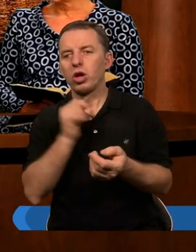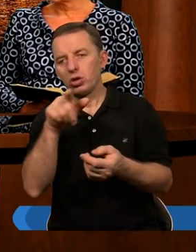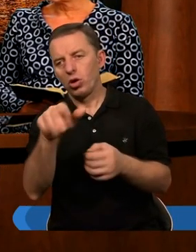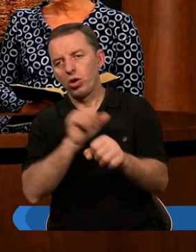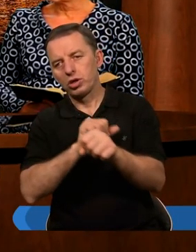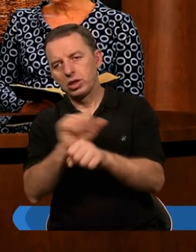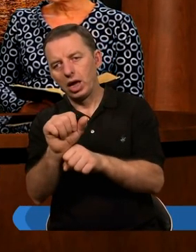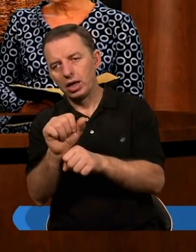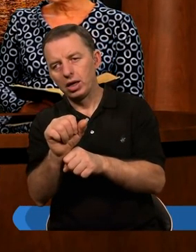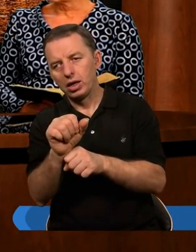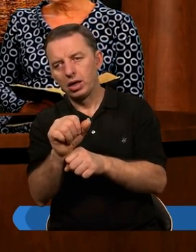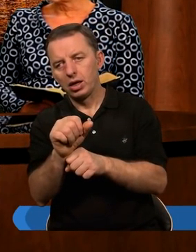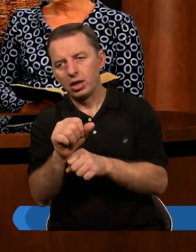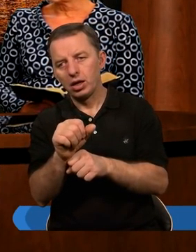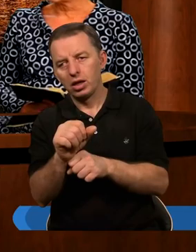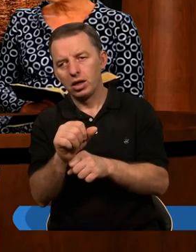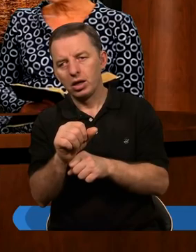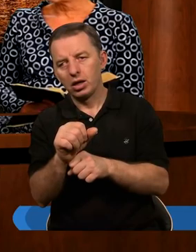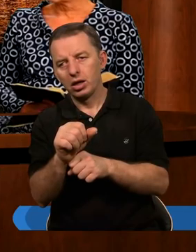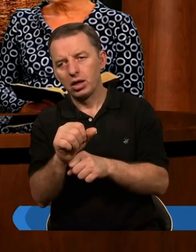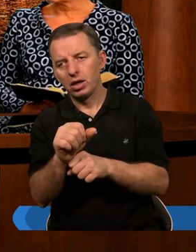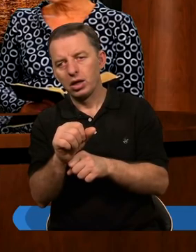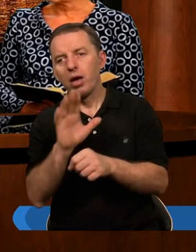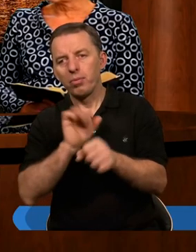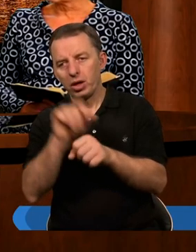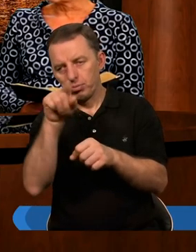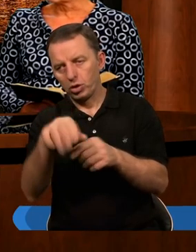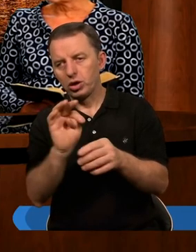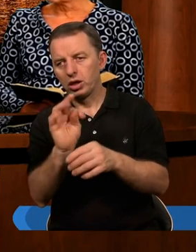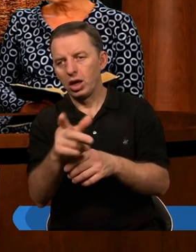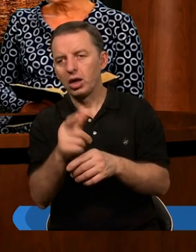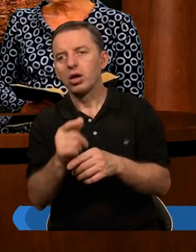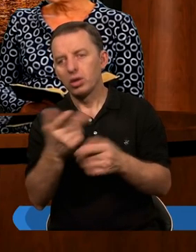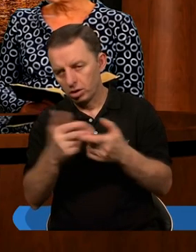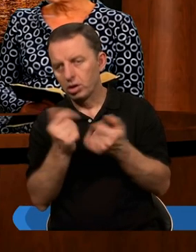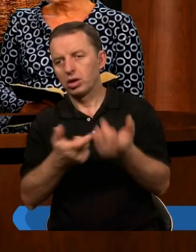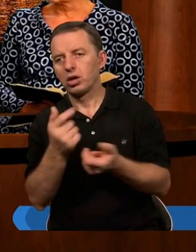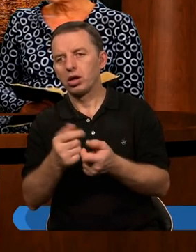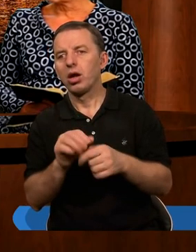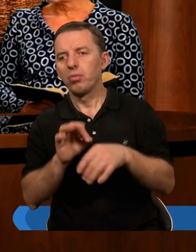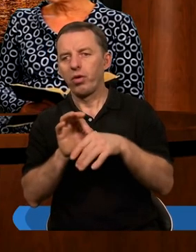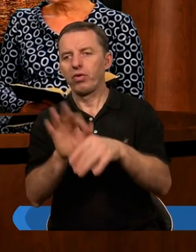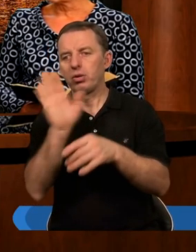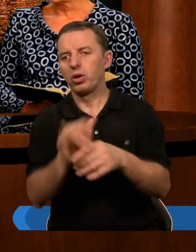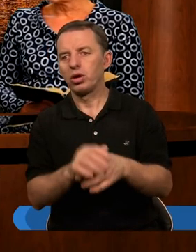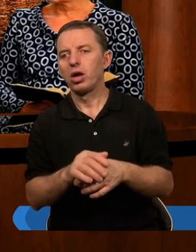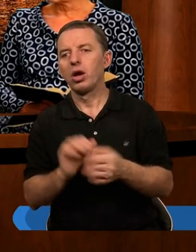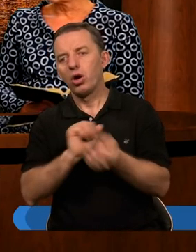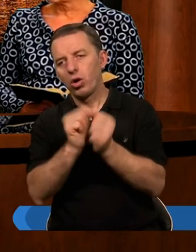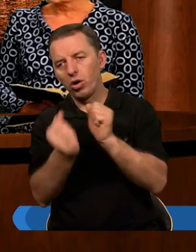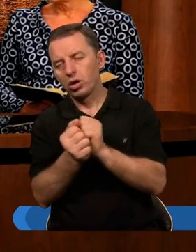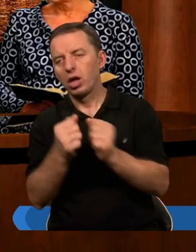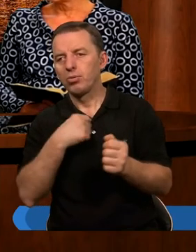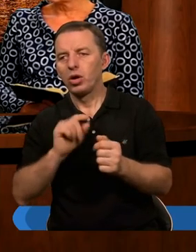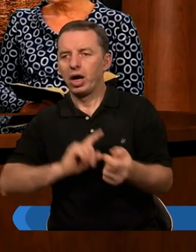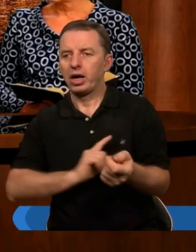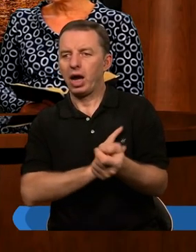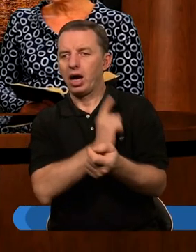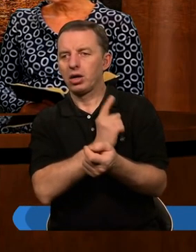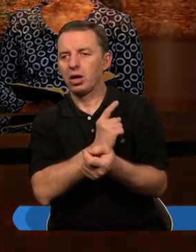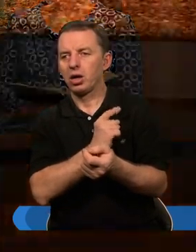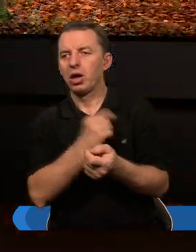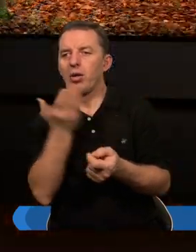jest... Efekt modlitwy twojej. Być może tak, bo różne są drogi prowadzenia Boże, ale to nie chodzi o to, chodzi o moją reakcję.